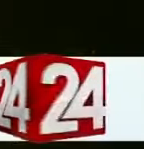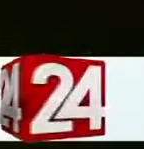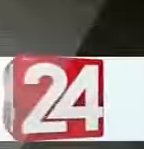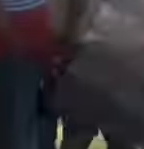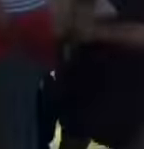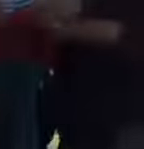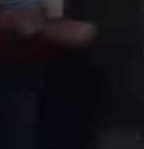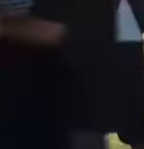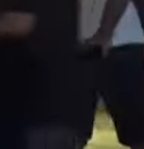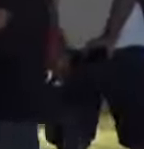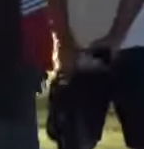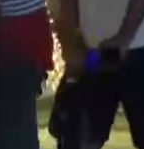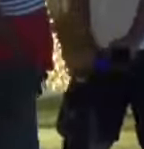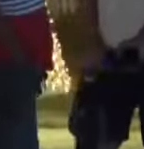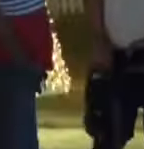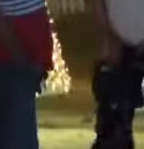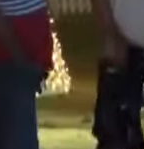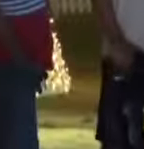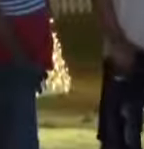24 oras.